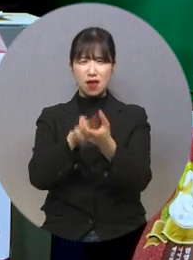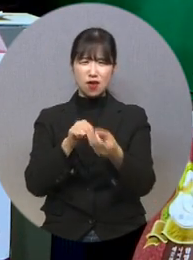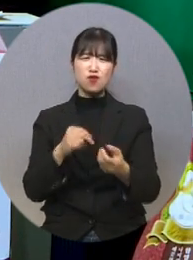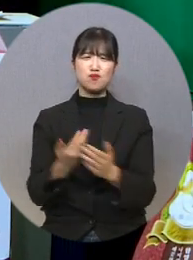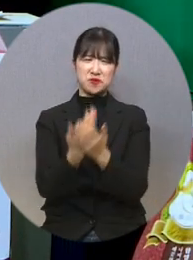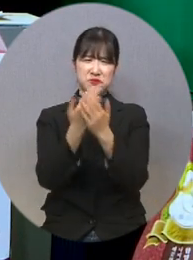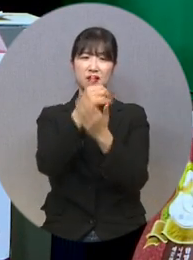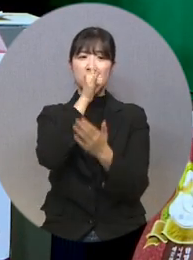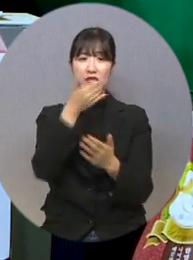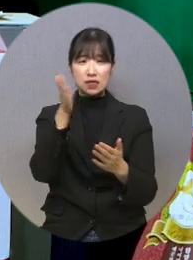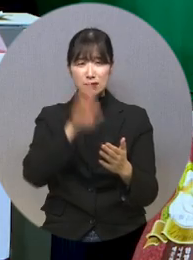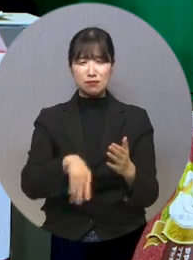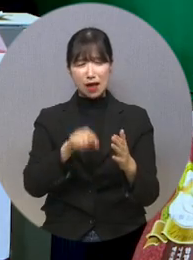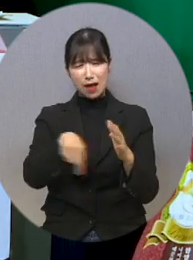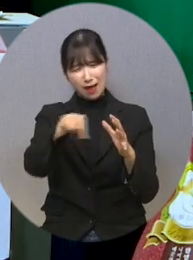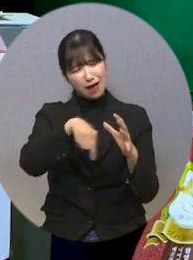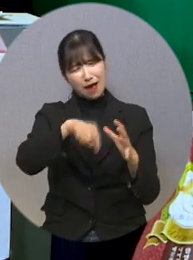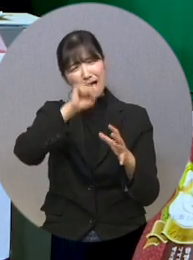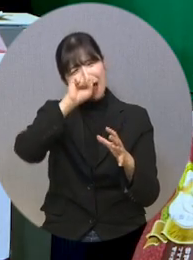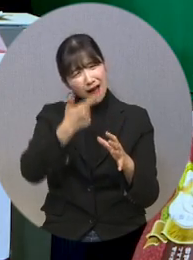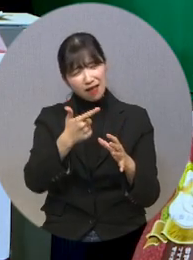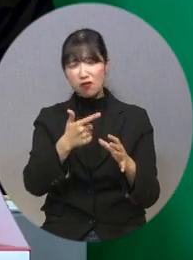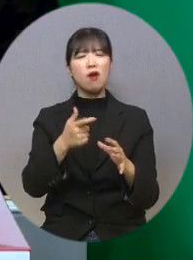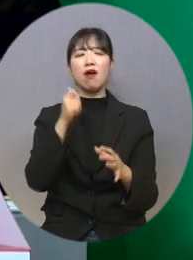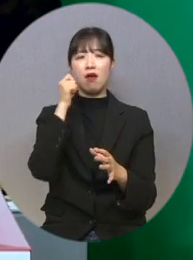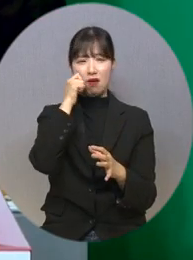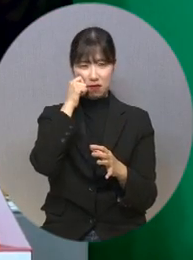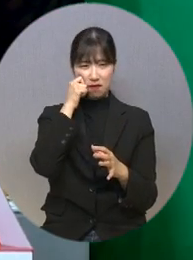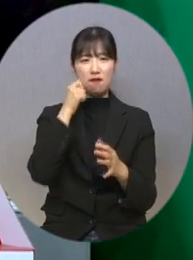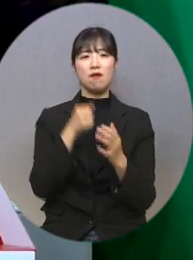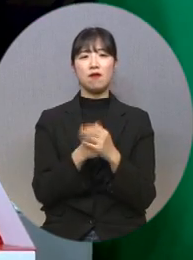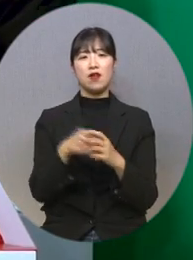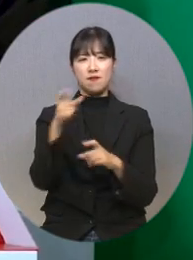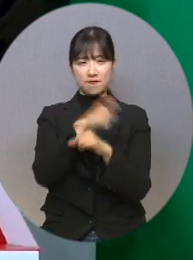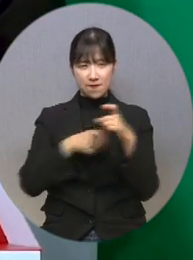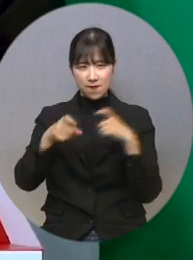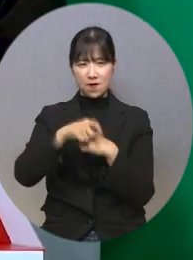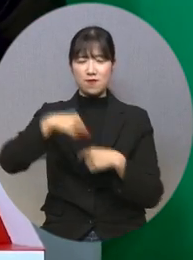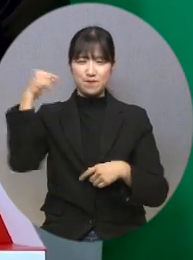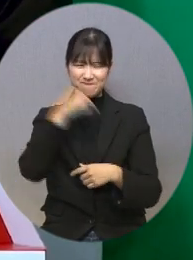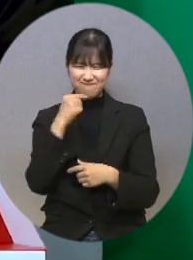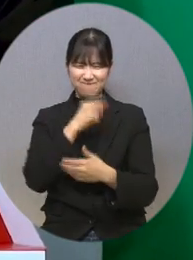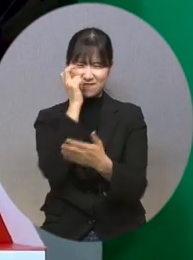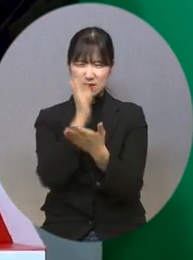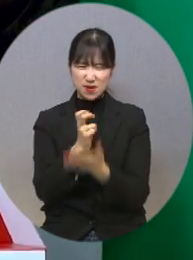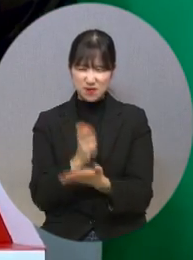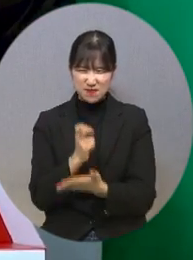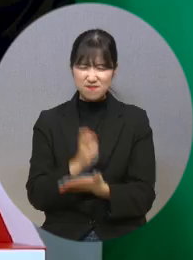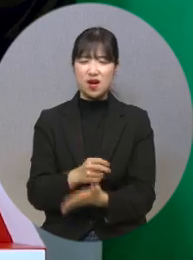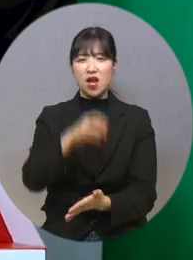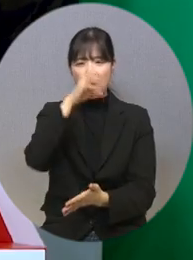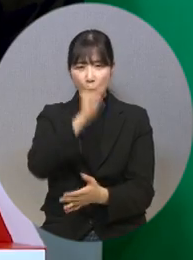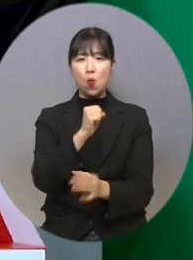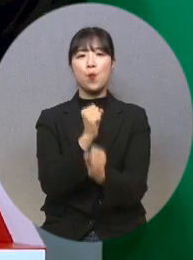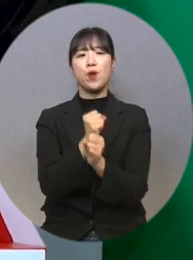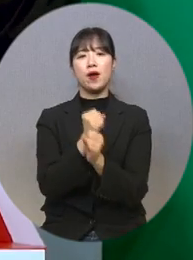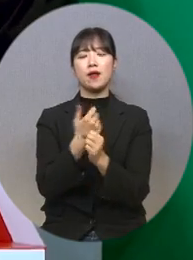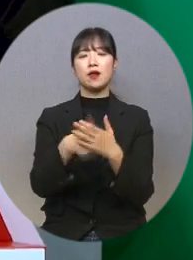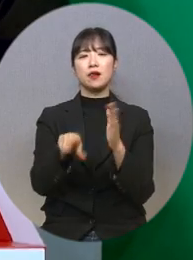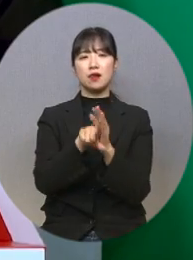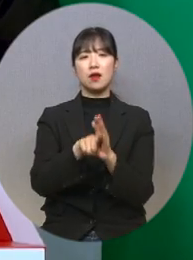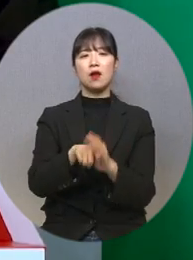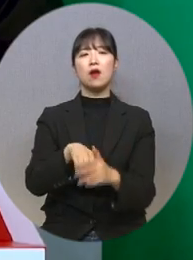이 품질에서 아까 한평군에서도 보증했듯이 더 깐깐하게 저희들이 품질 강화를 위해서 네. 저희들이